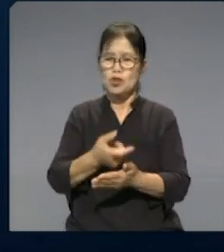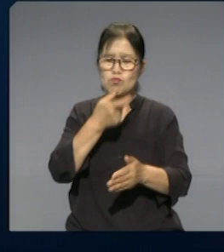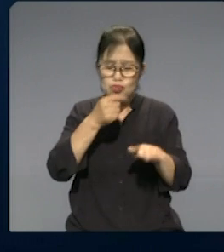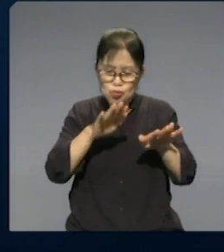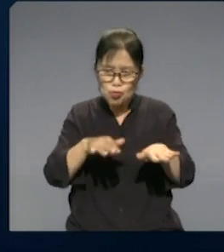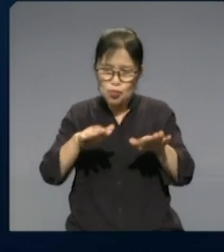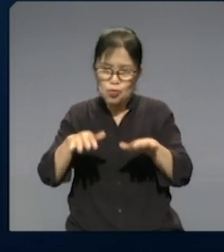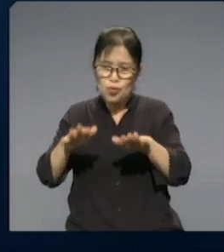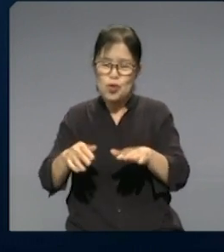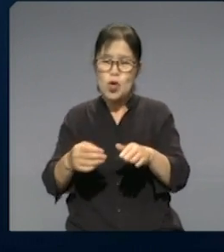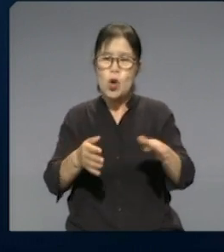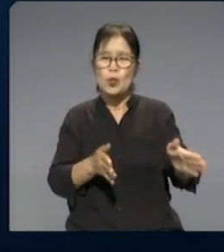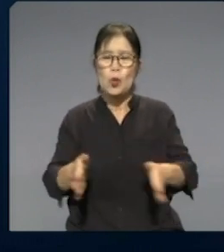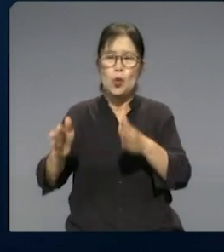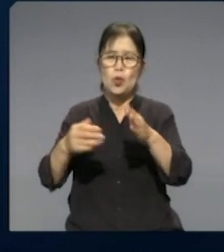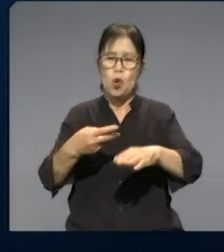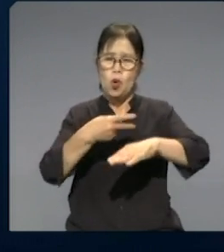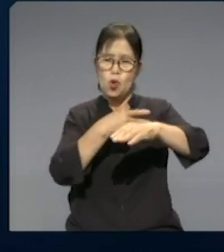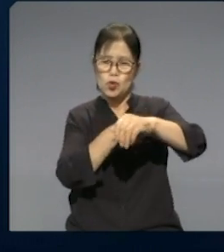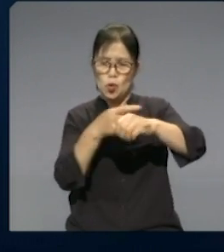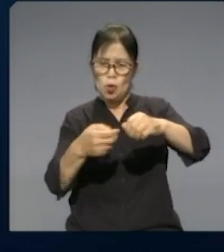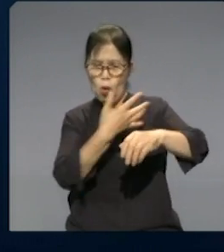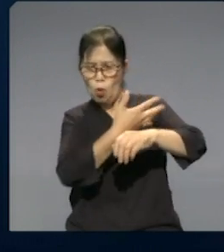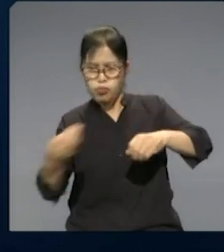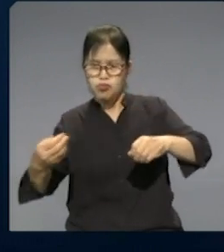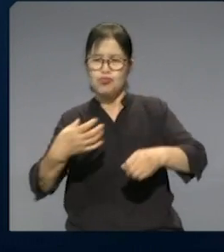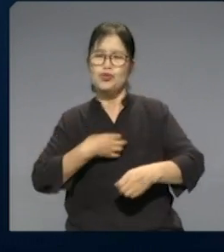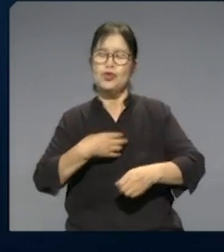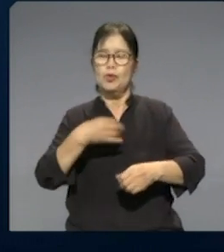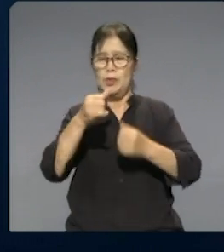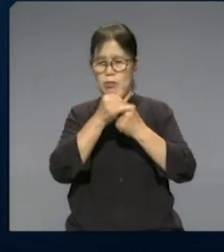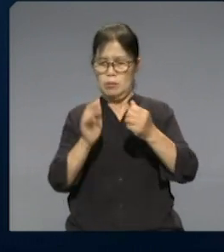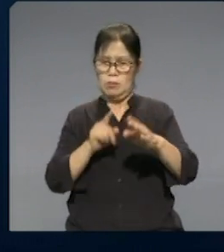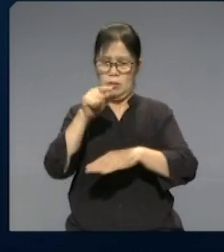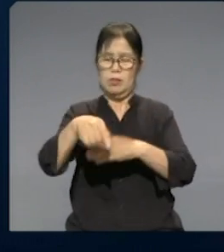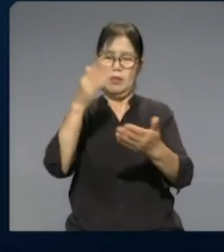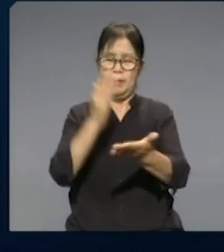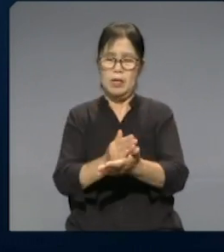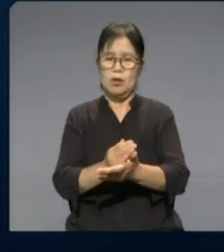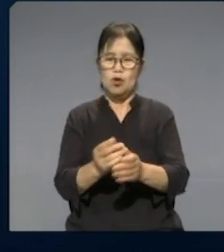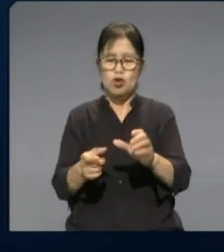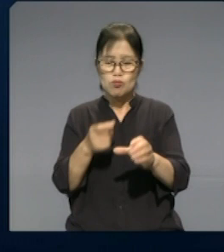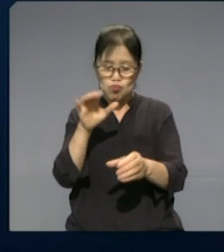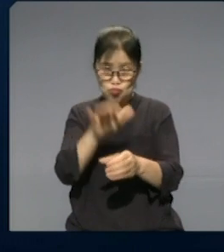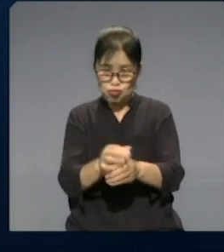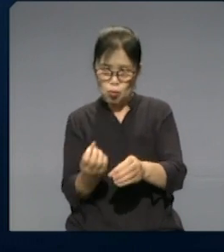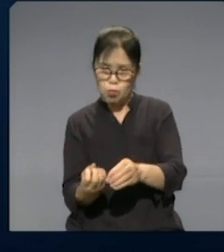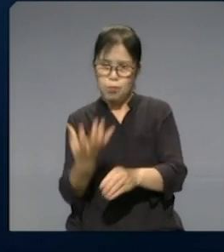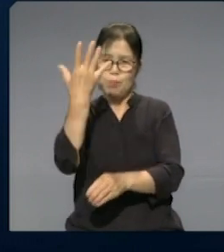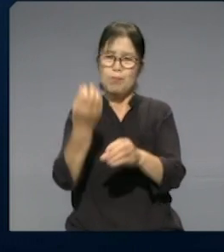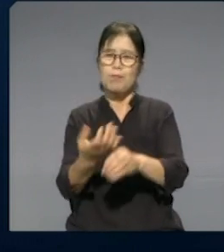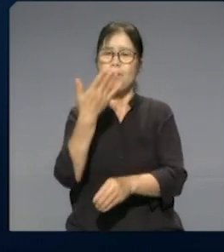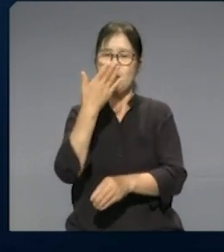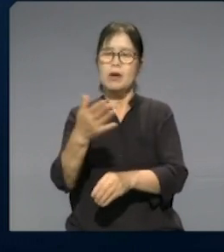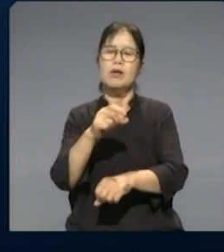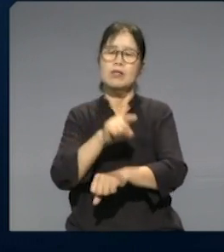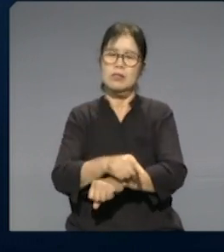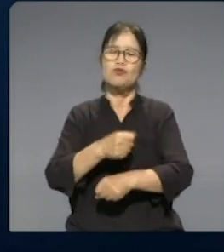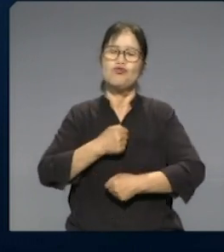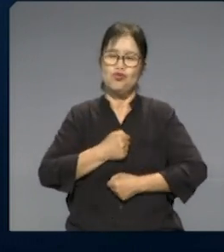찰랑거리는 도로나 교량은 휩쓸릴 위험이 있으니까 건너지 말고 하수도와 맨홀에서 물이 역류할 가능성도 주의해야